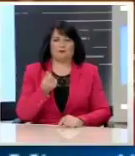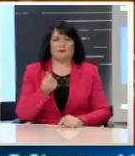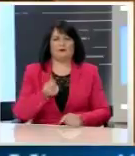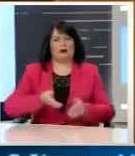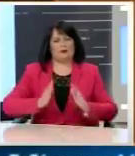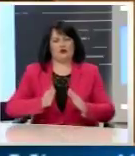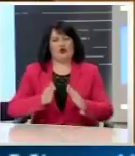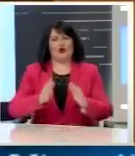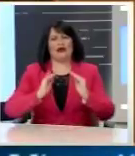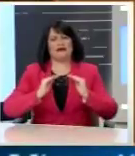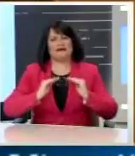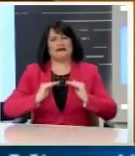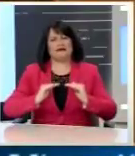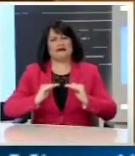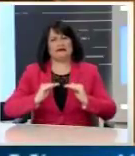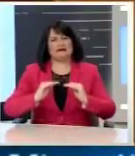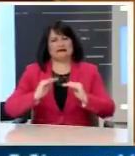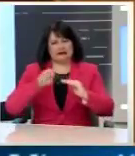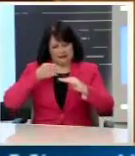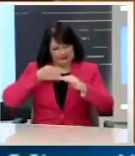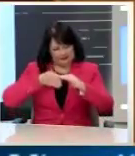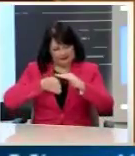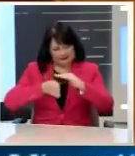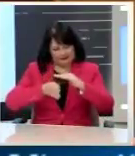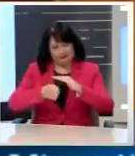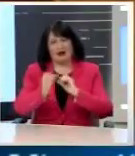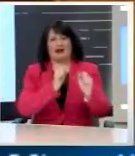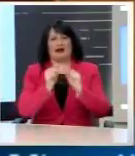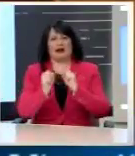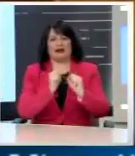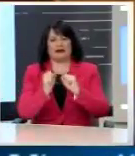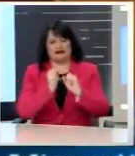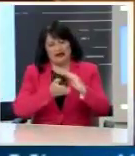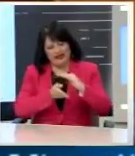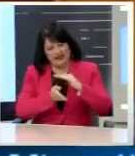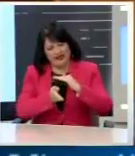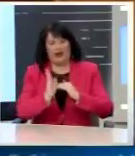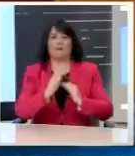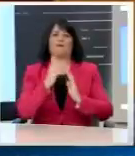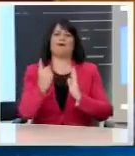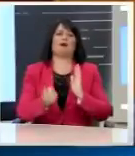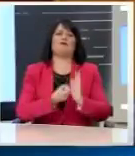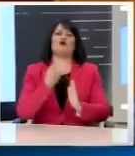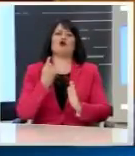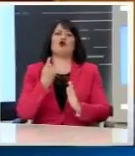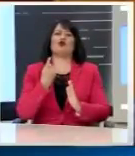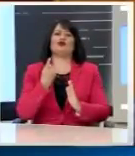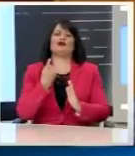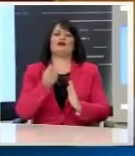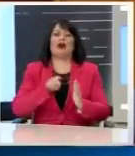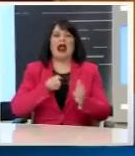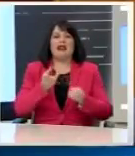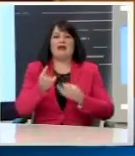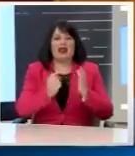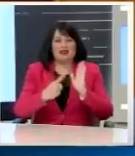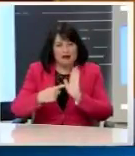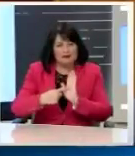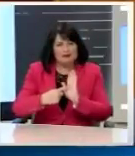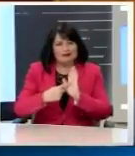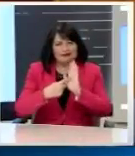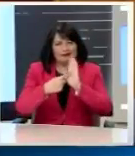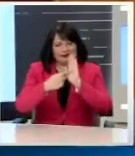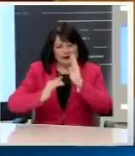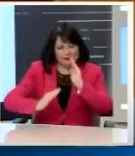βαδίζει με σταθερότητα στην έξοδο από την κρίση. Για πρώτη φορά τα θεμελιώδη μεγέθη ανακάμπτουν.